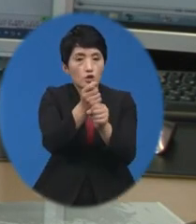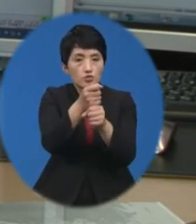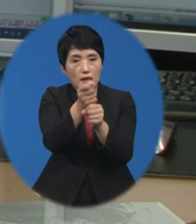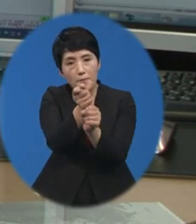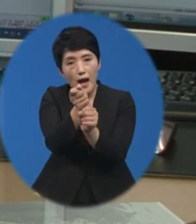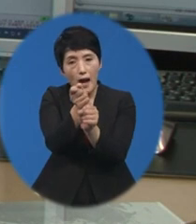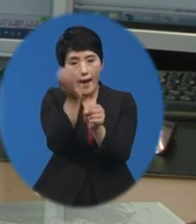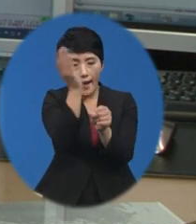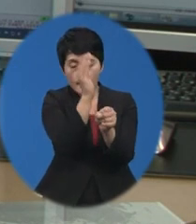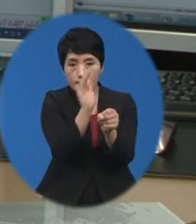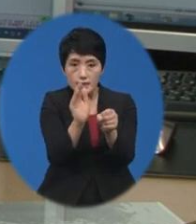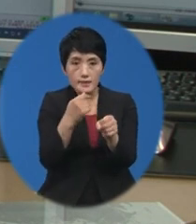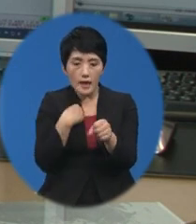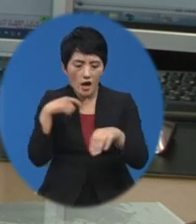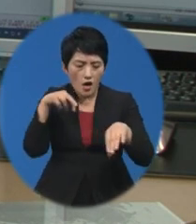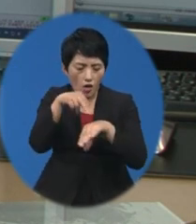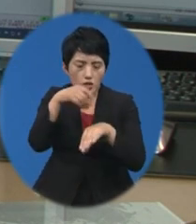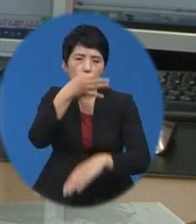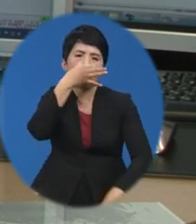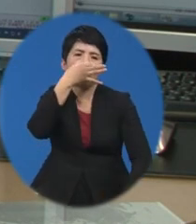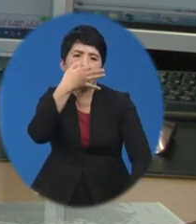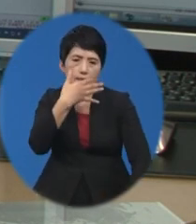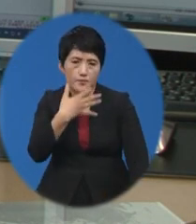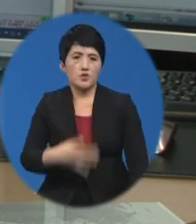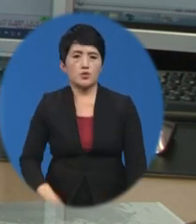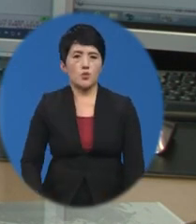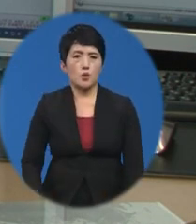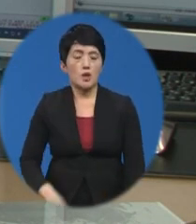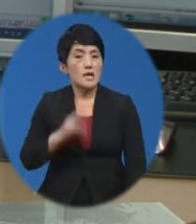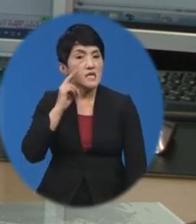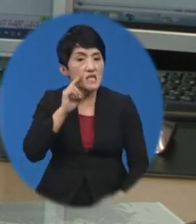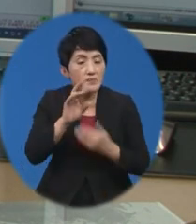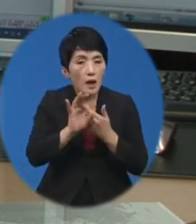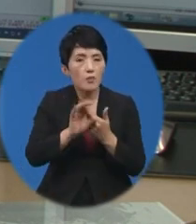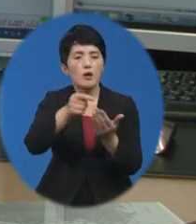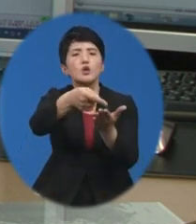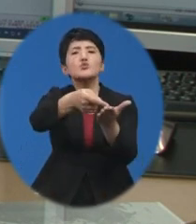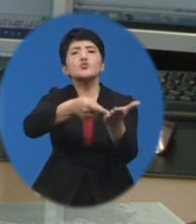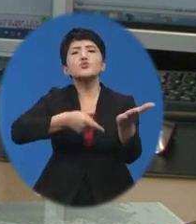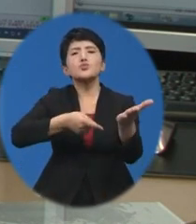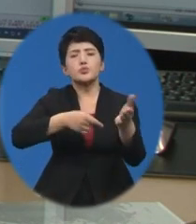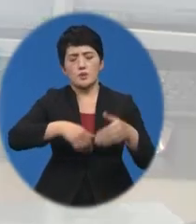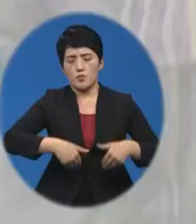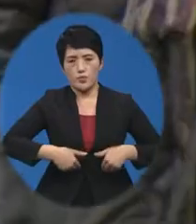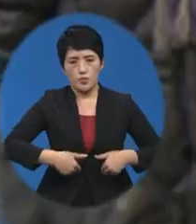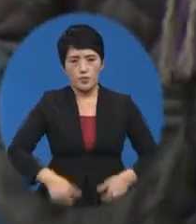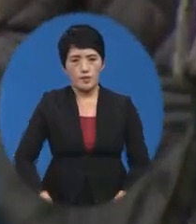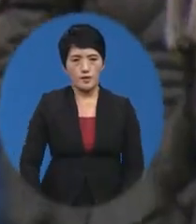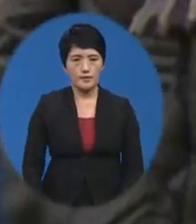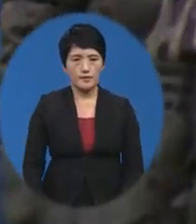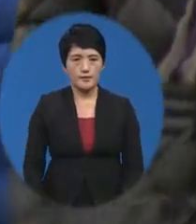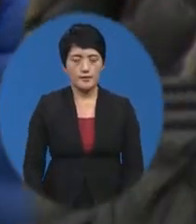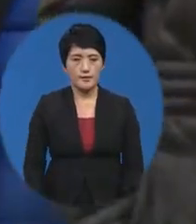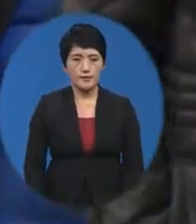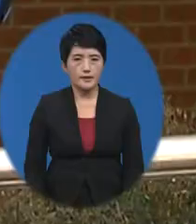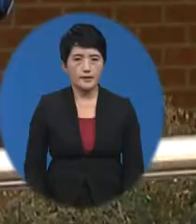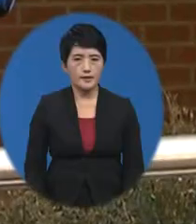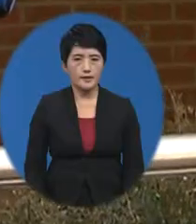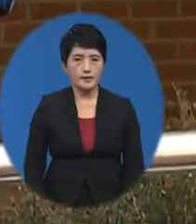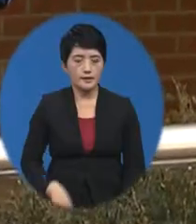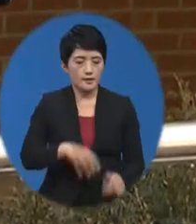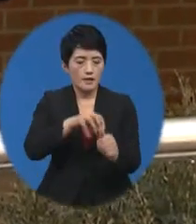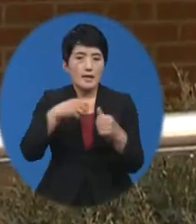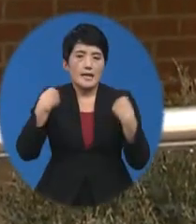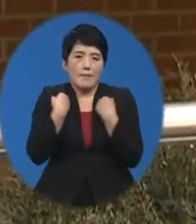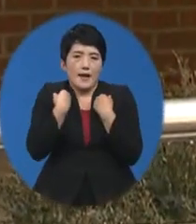있는 기관에 문제가 생길 수 있기 때문에 심해진 경우는 수술이 필요한 경우도 있을 수 있습니다. 가방과 허리